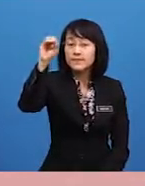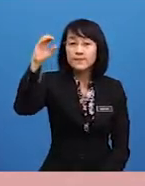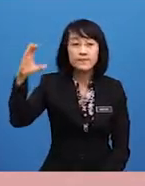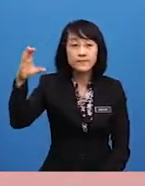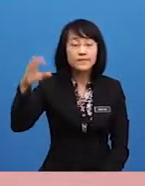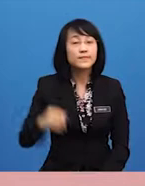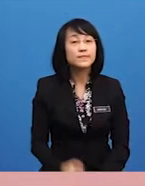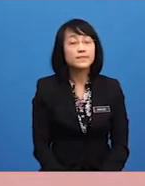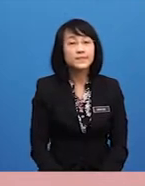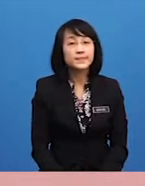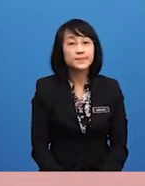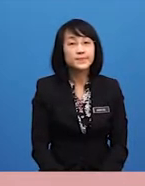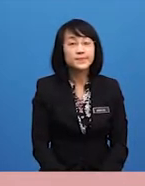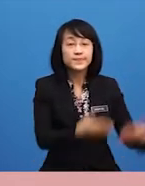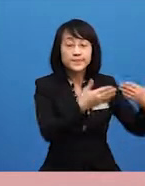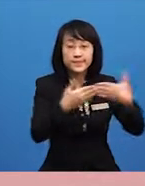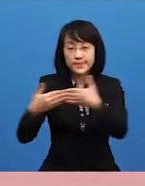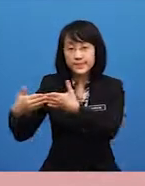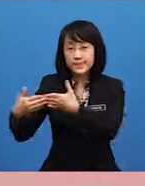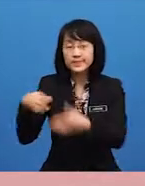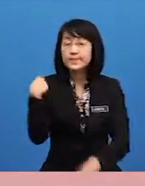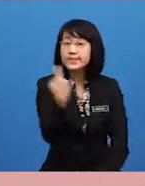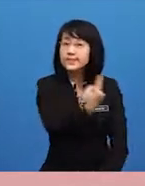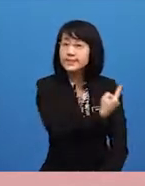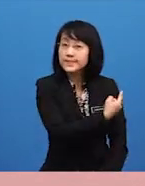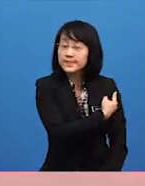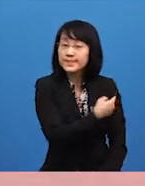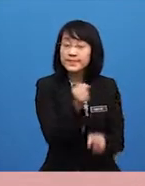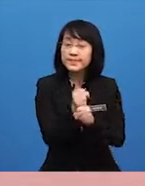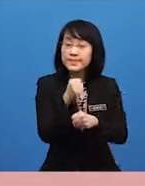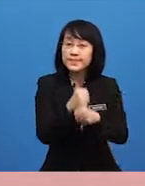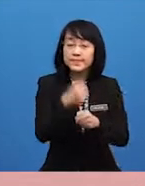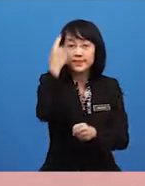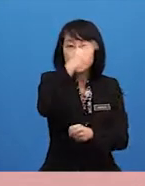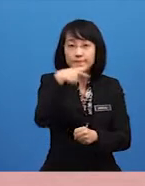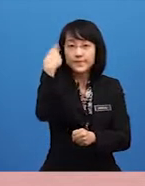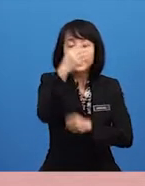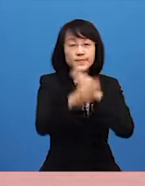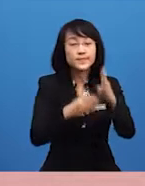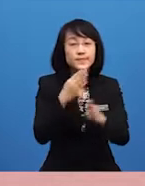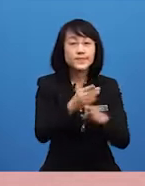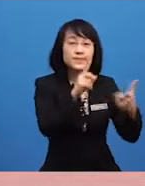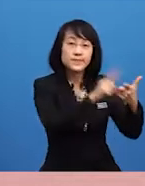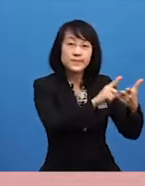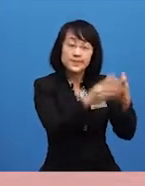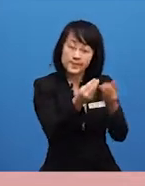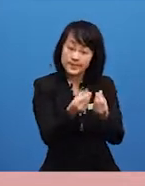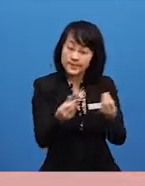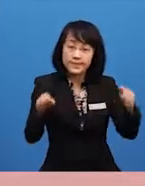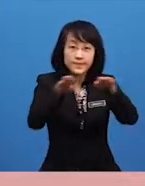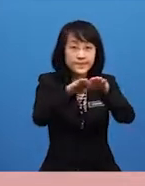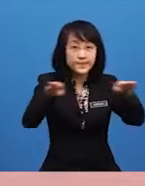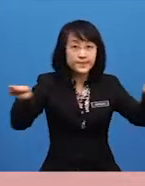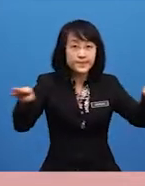Celsius. Seterusnya, kita masuk pula bentuk muka bumi yang kedua iaitu tanah